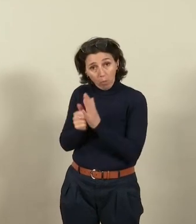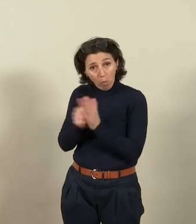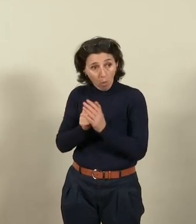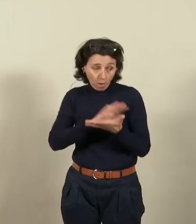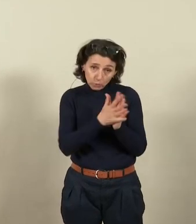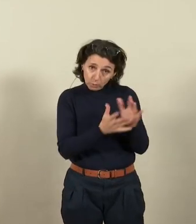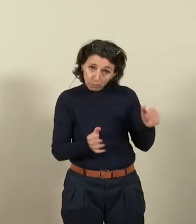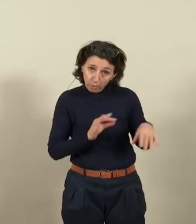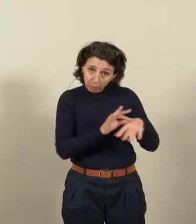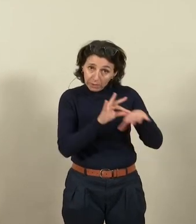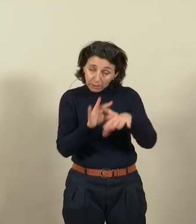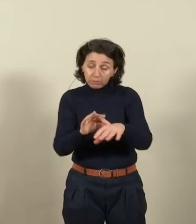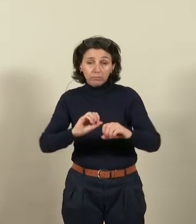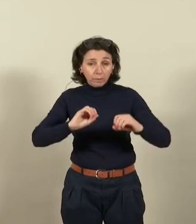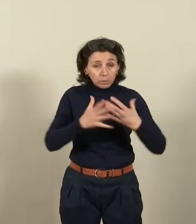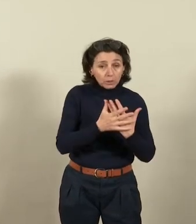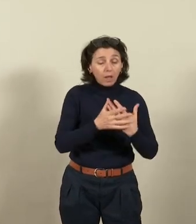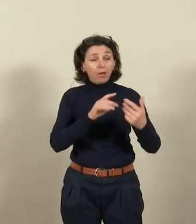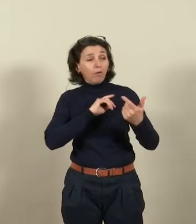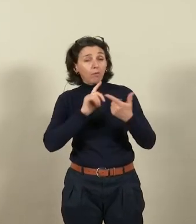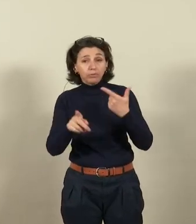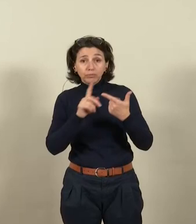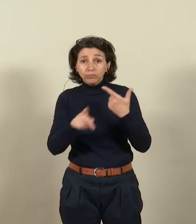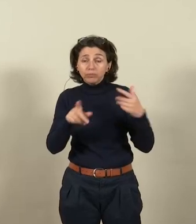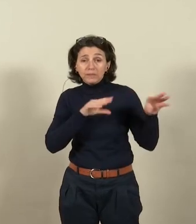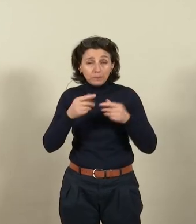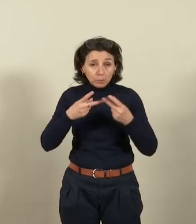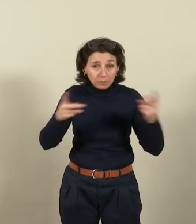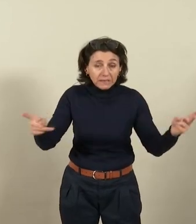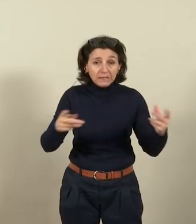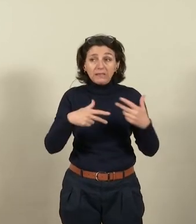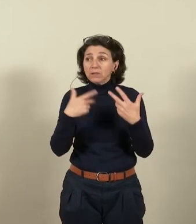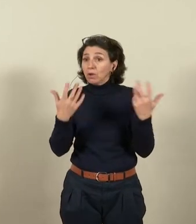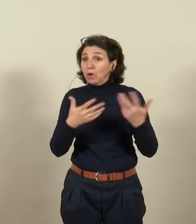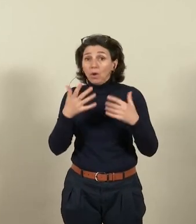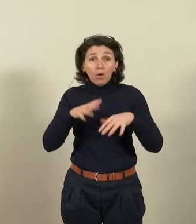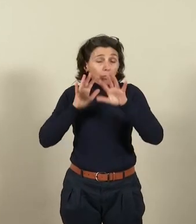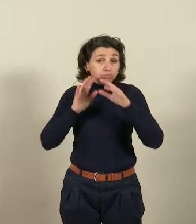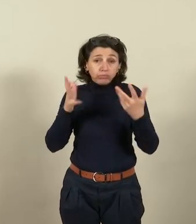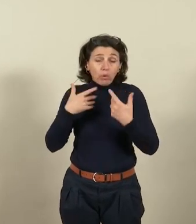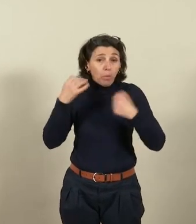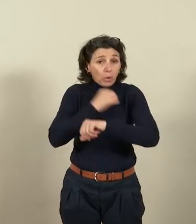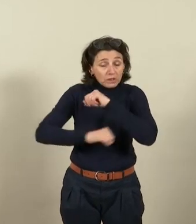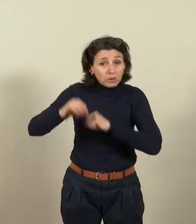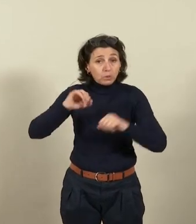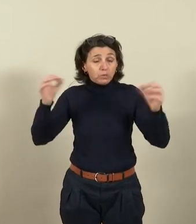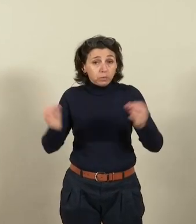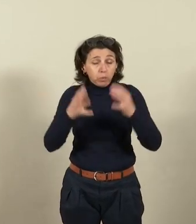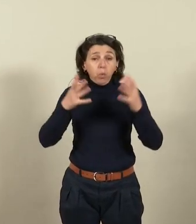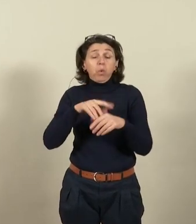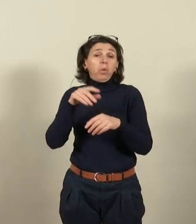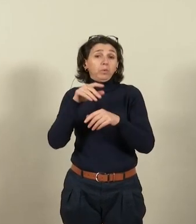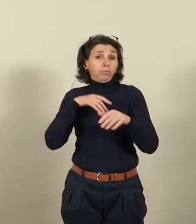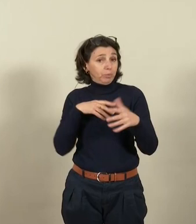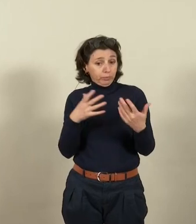le euh l'espace public lorsqu'il y a des des manifestations donc on a un soutien fort